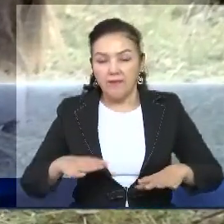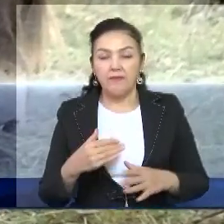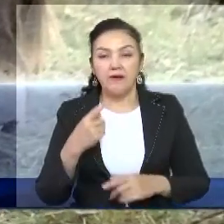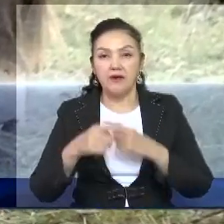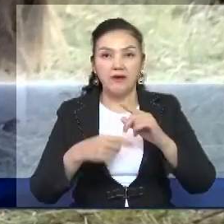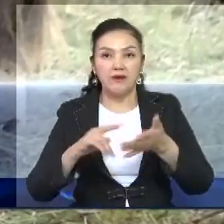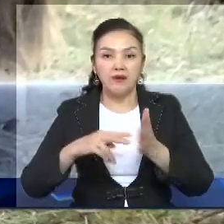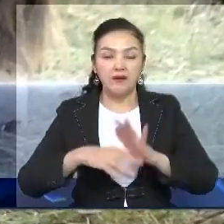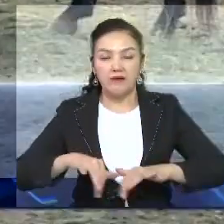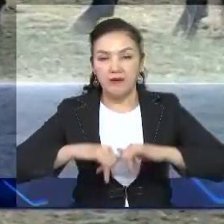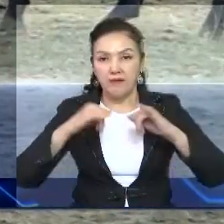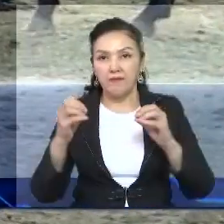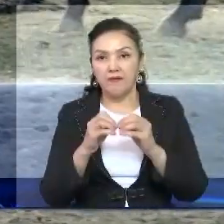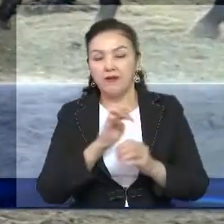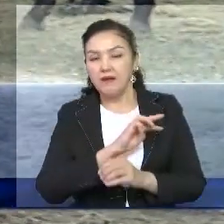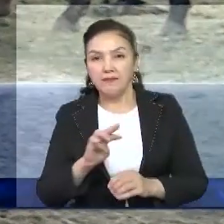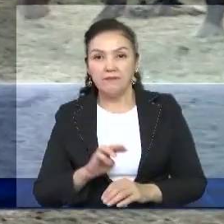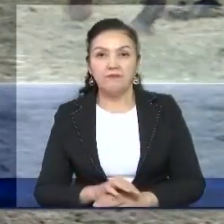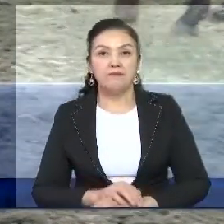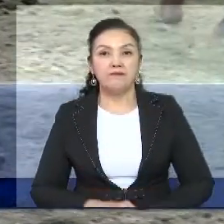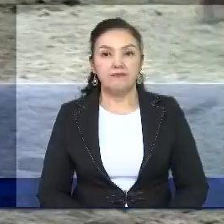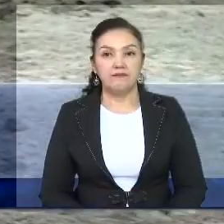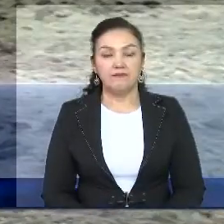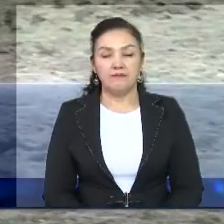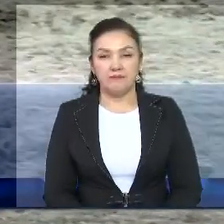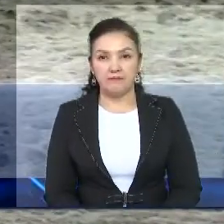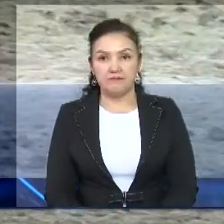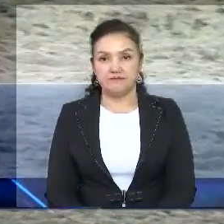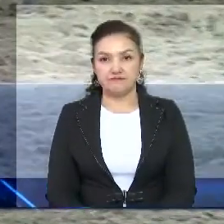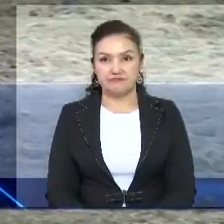четверть века – увеличить поголовье на 10 миллионов. Инкара Карашаева, Самат Каликенов, телеканал Актобе.